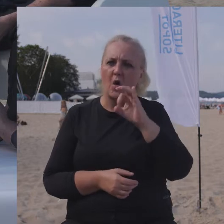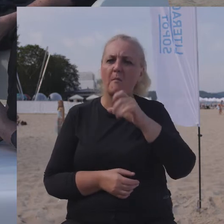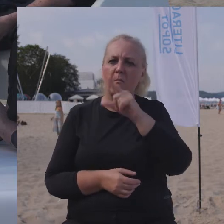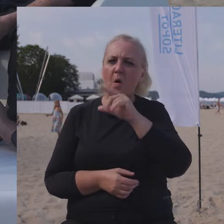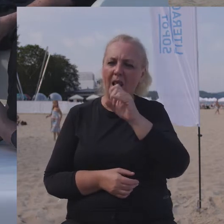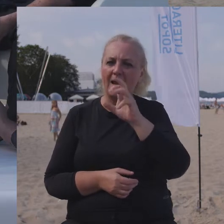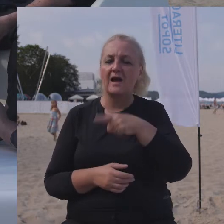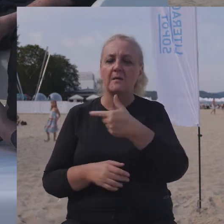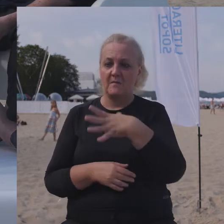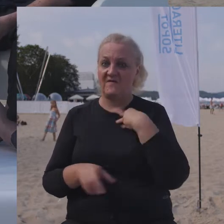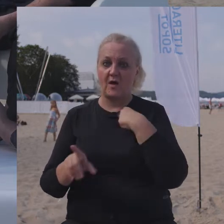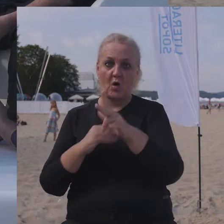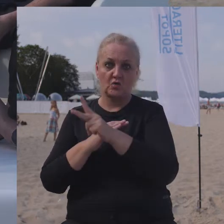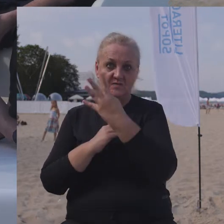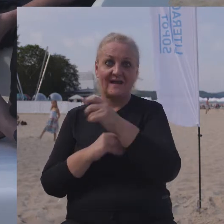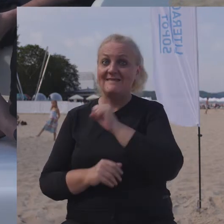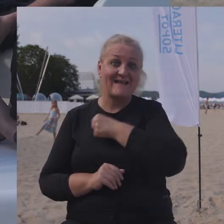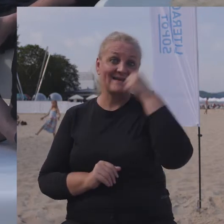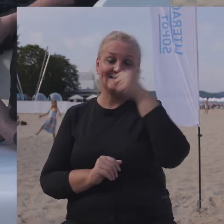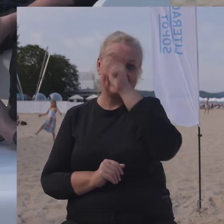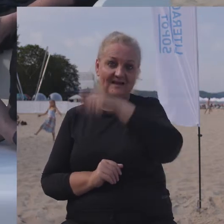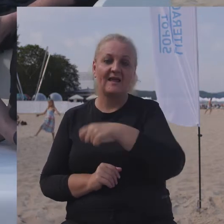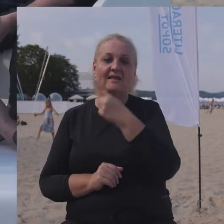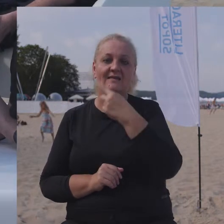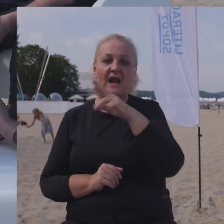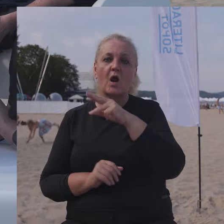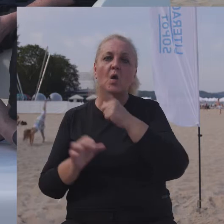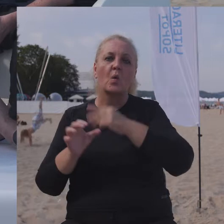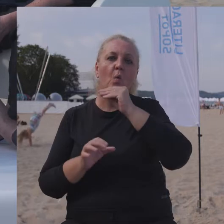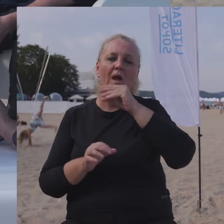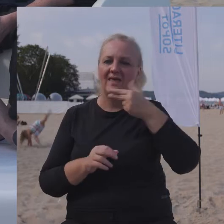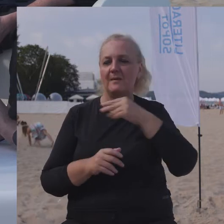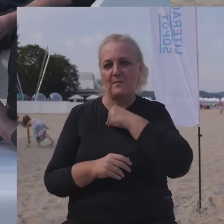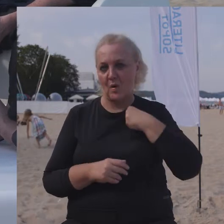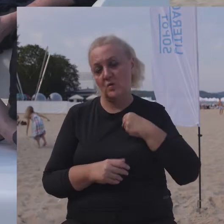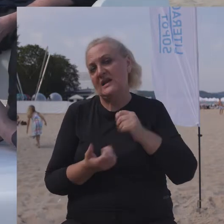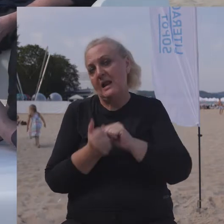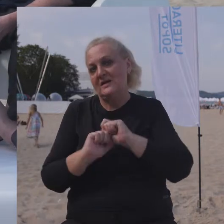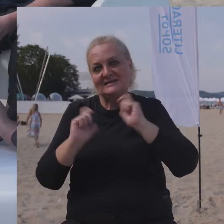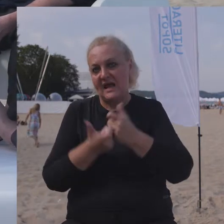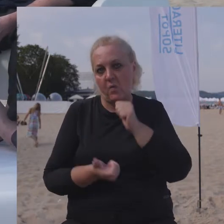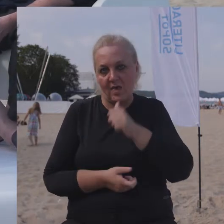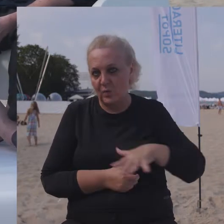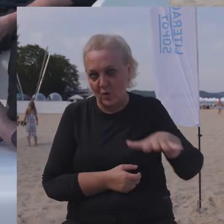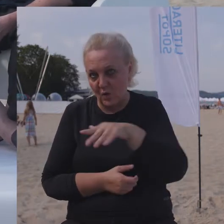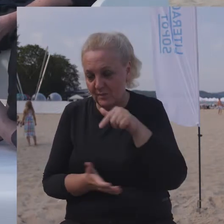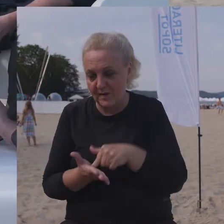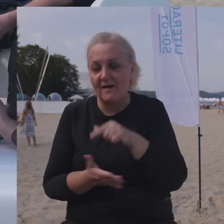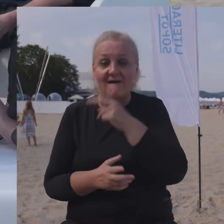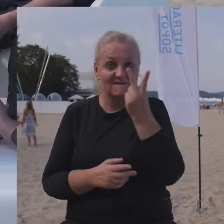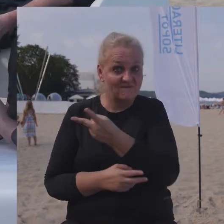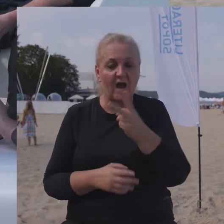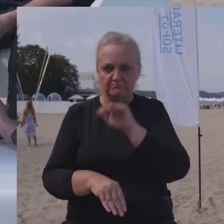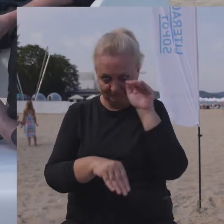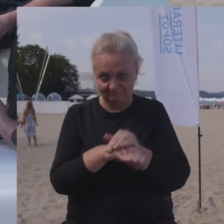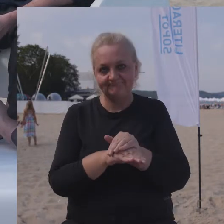obchodziła 84. urodziny. Jest najstarszą drag queen w Polsce, a może i Europie. Obie te osoby zgodziły